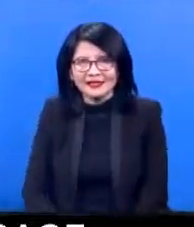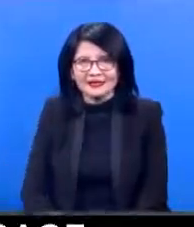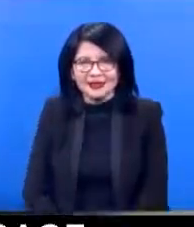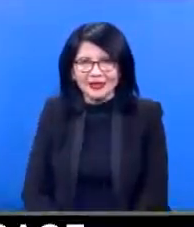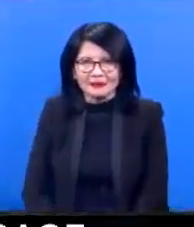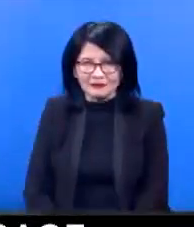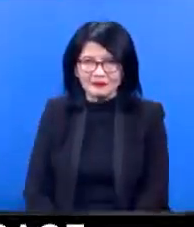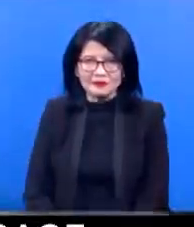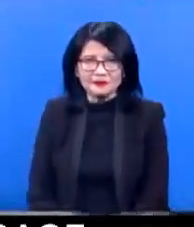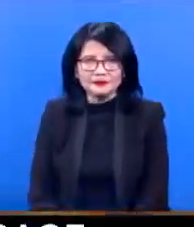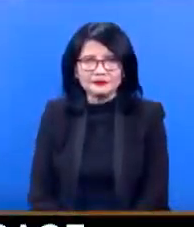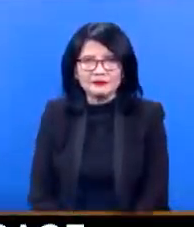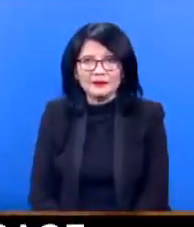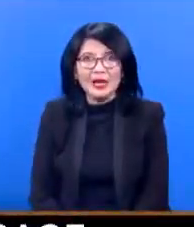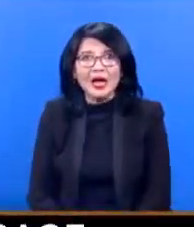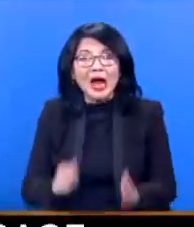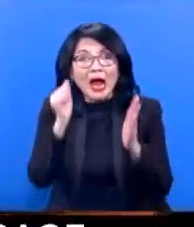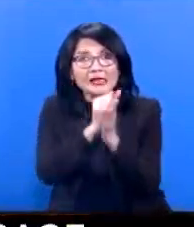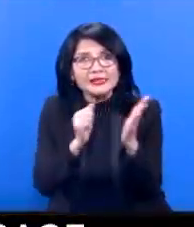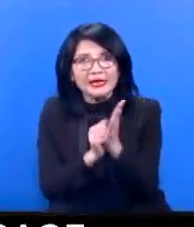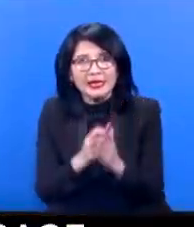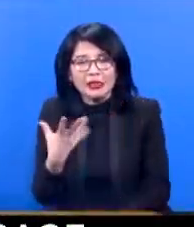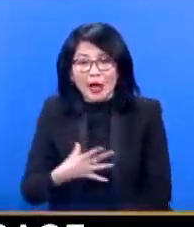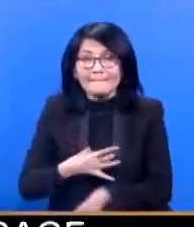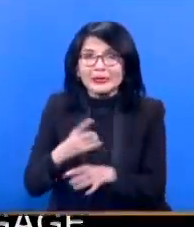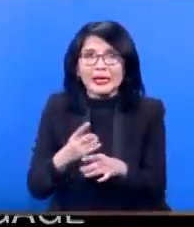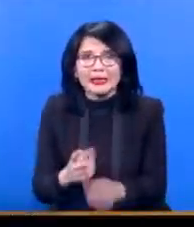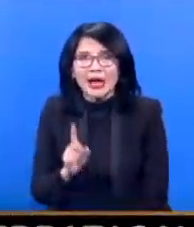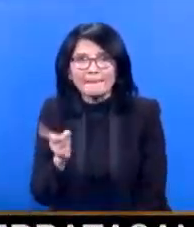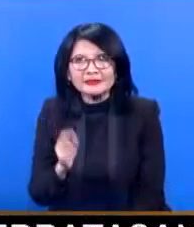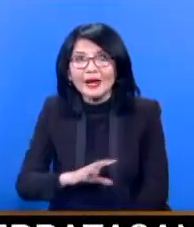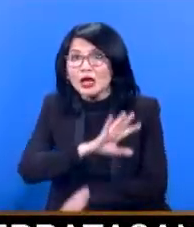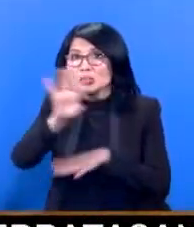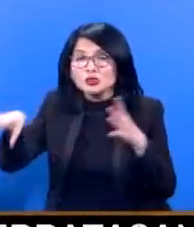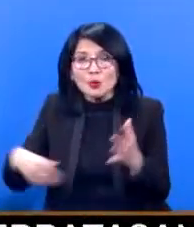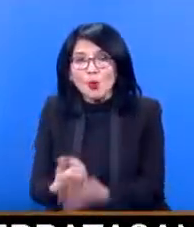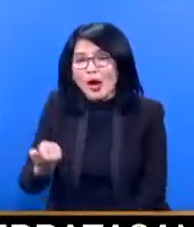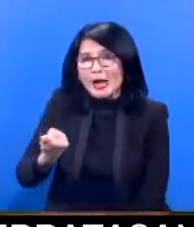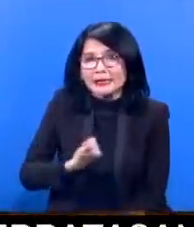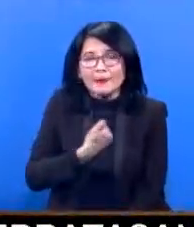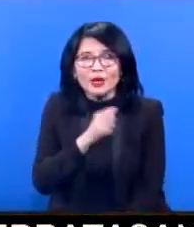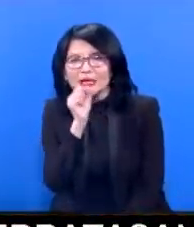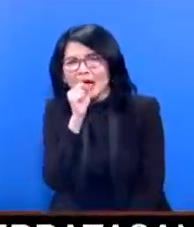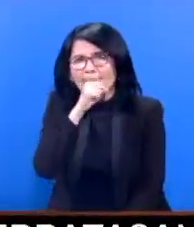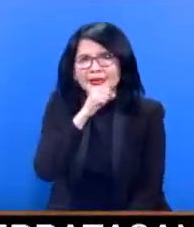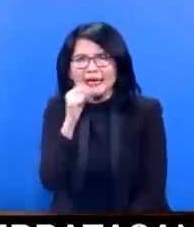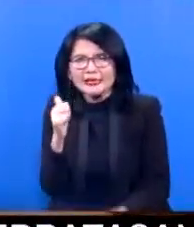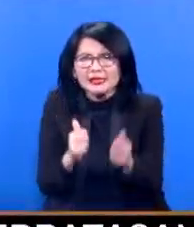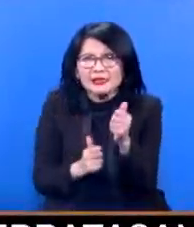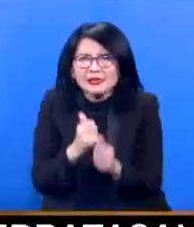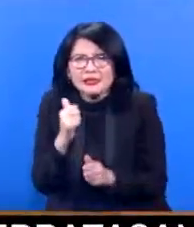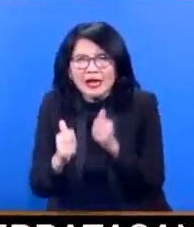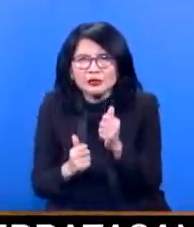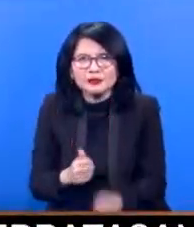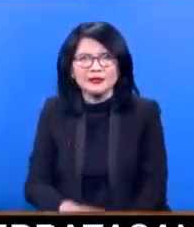September lalu acara ini menarik atensi warganet lantaran seluruh tamu undangan dan penyanyi dangdut yang menjadi